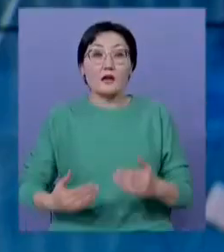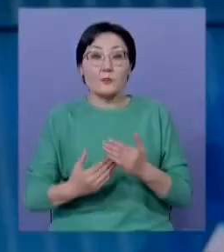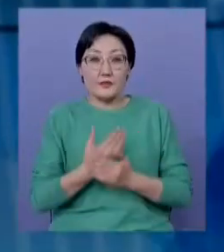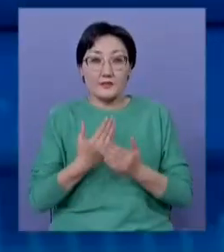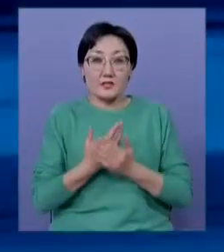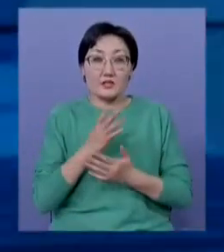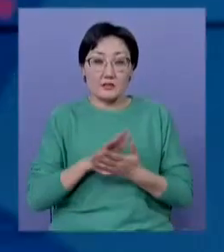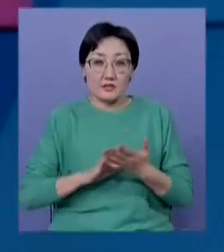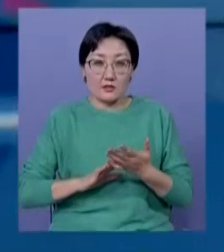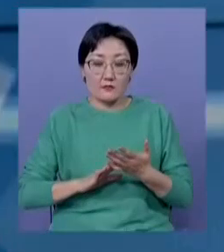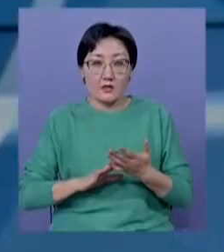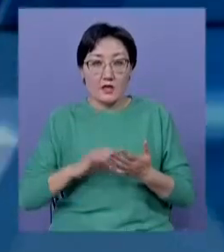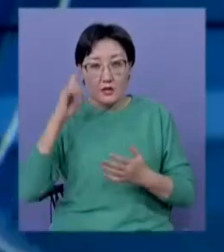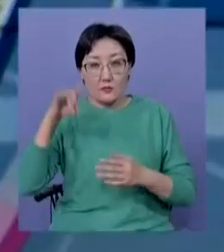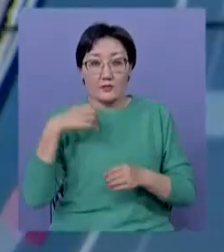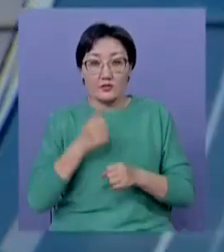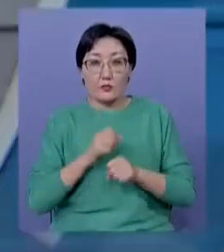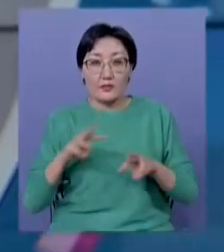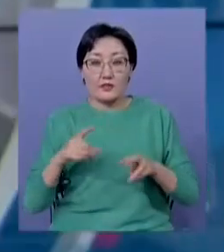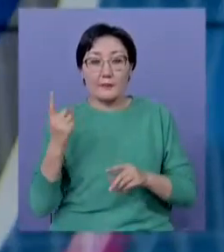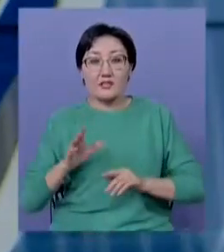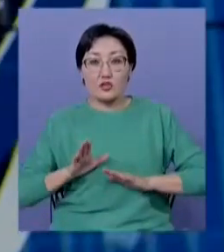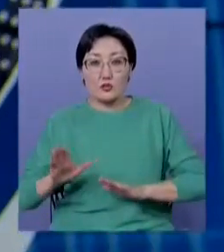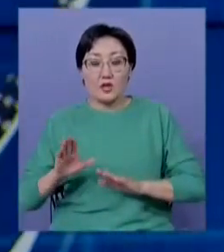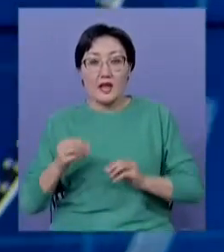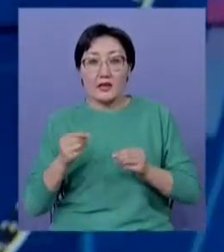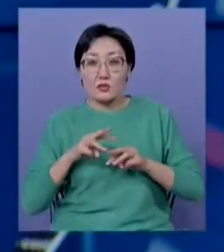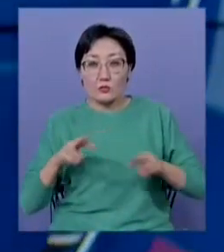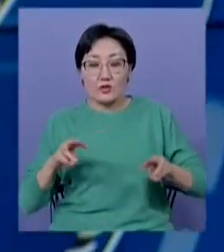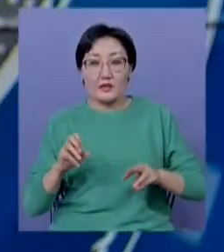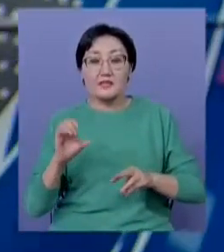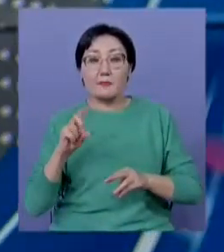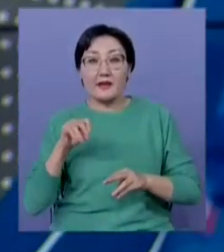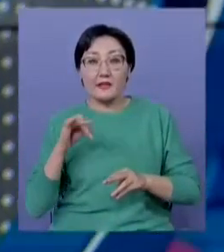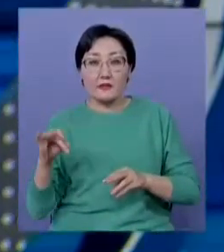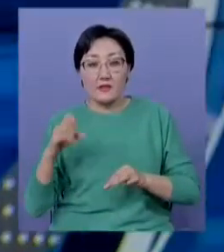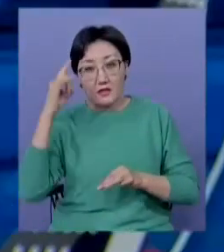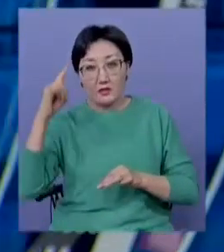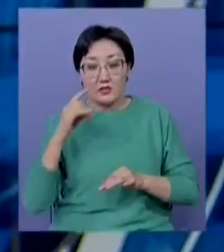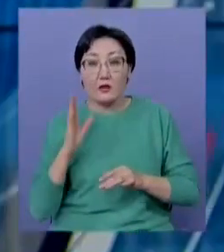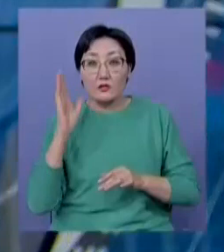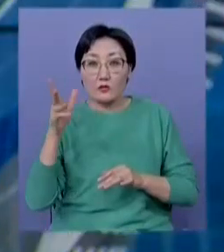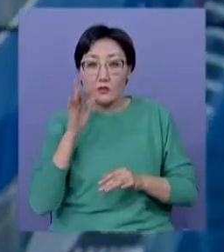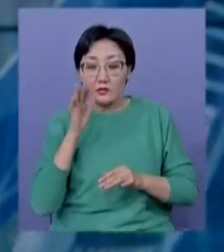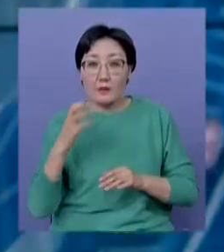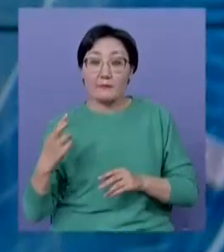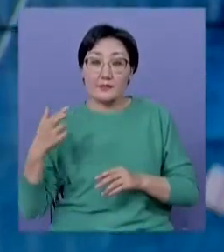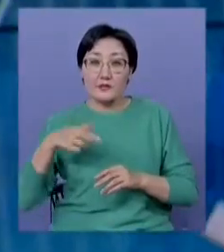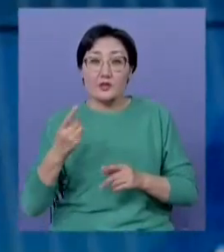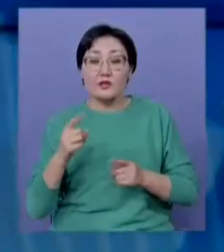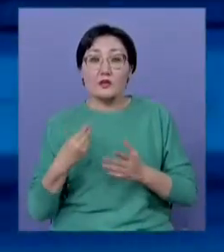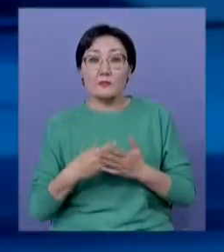Хабарымызды жалғастырамыз. Ел премьер-министрінің бірінші орынбасары қаржы министрі Әлихан Смаилов Қазақстанда алдағы уақытта бензиннің